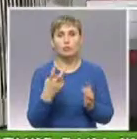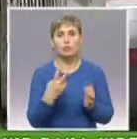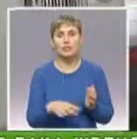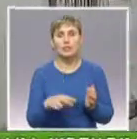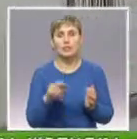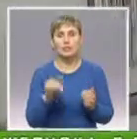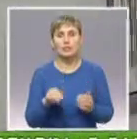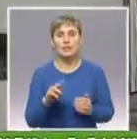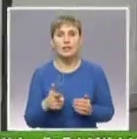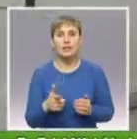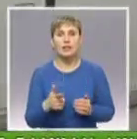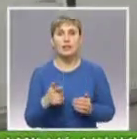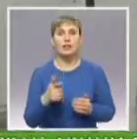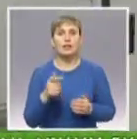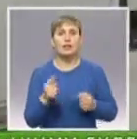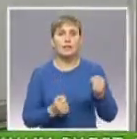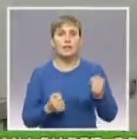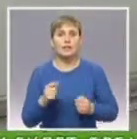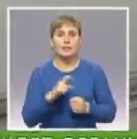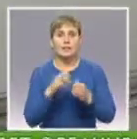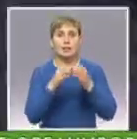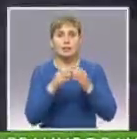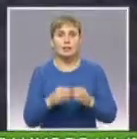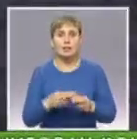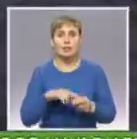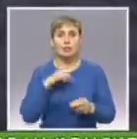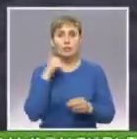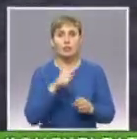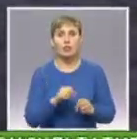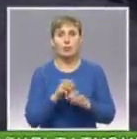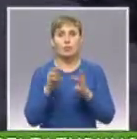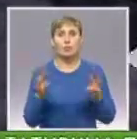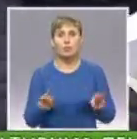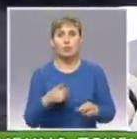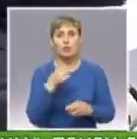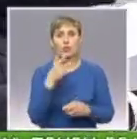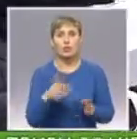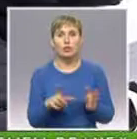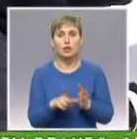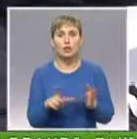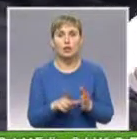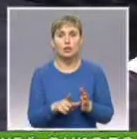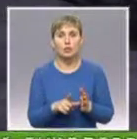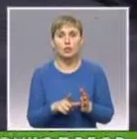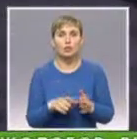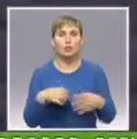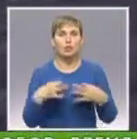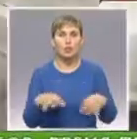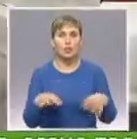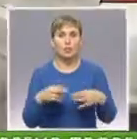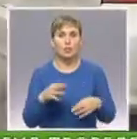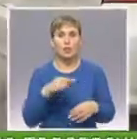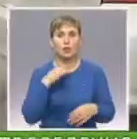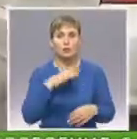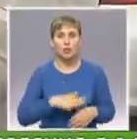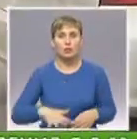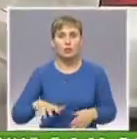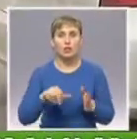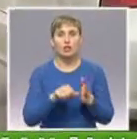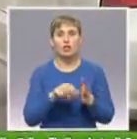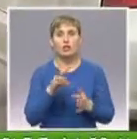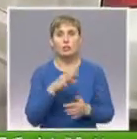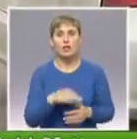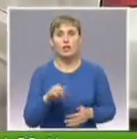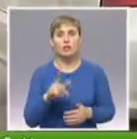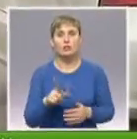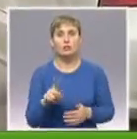520. К слову, только автовладельцы Алматы за 10 месяцев этого года обеспечили четверть всех налогов на транспортные средства по Казахстану. Это 6 миллиардов